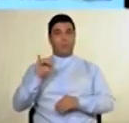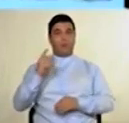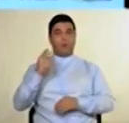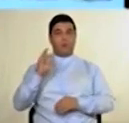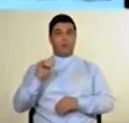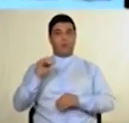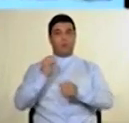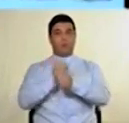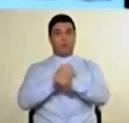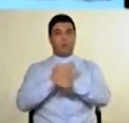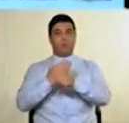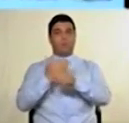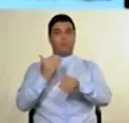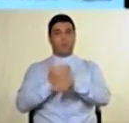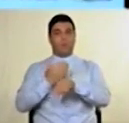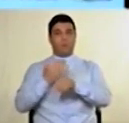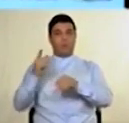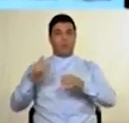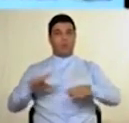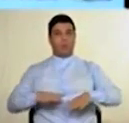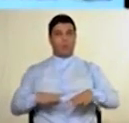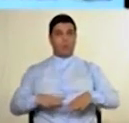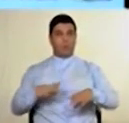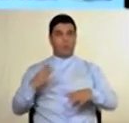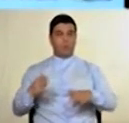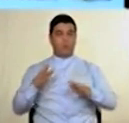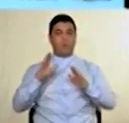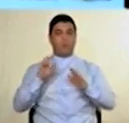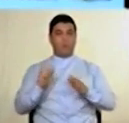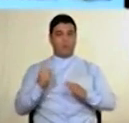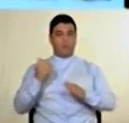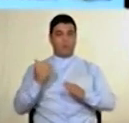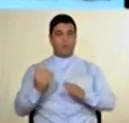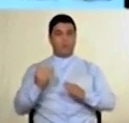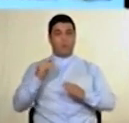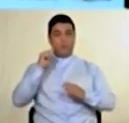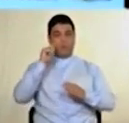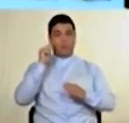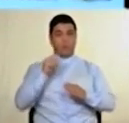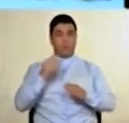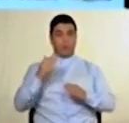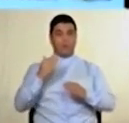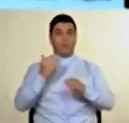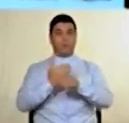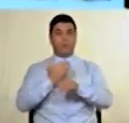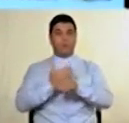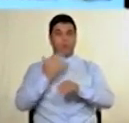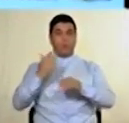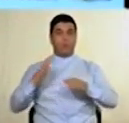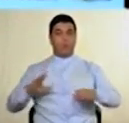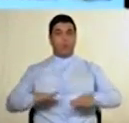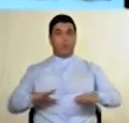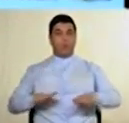esa tuyalar, Farg'onadan zotli otlar, ya'ni hattoki demak xitoyliklar Farg'onaning